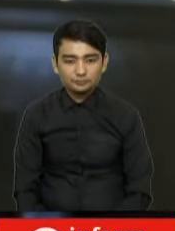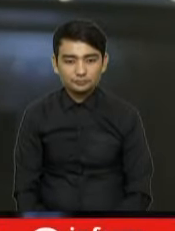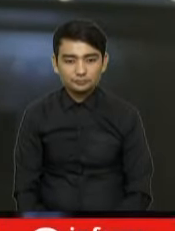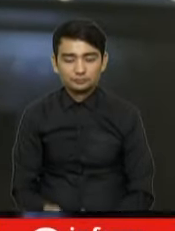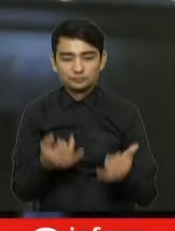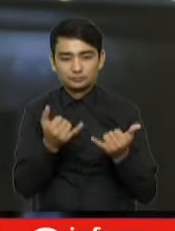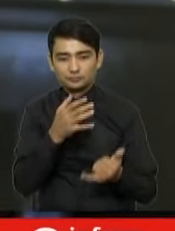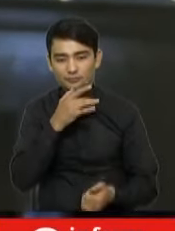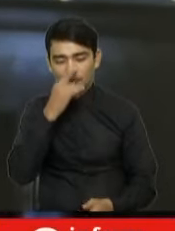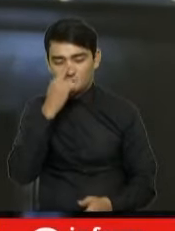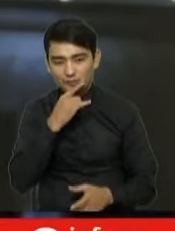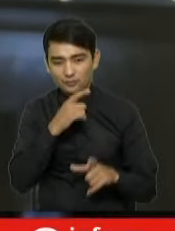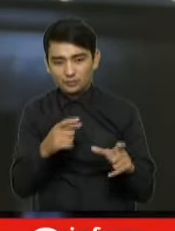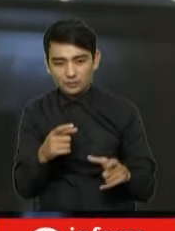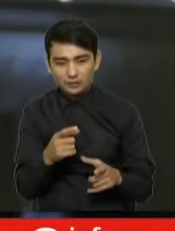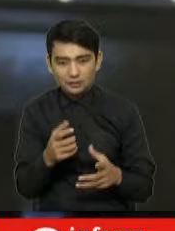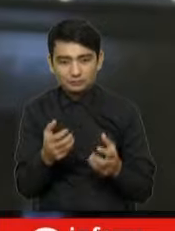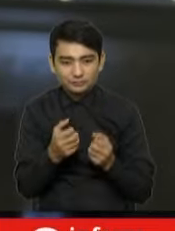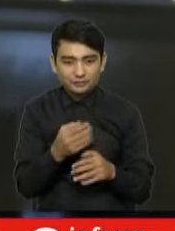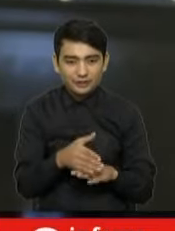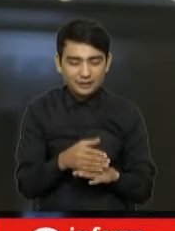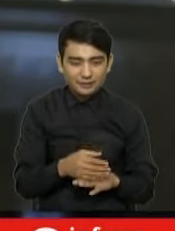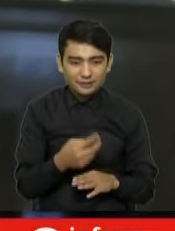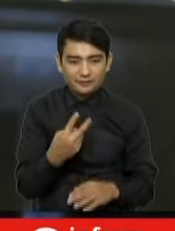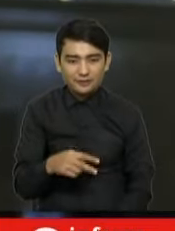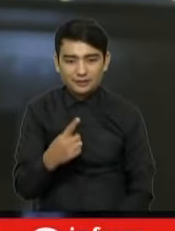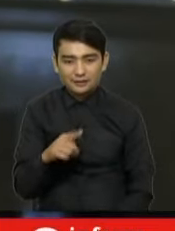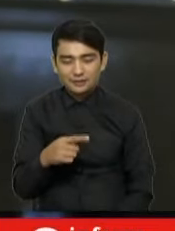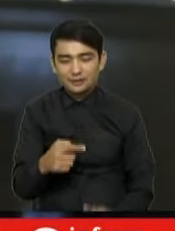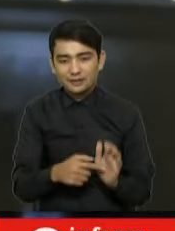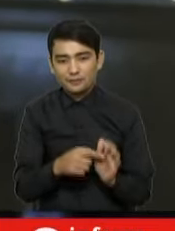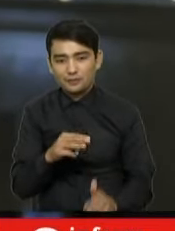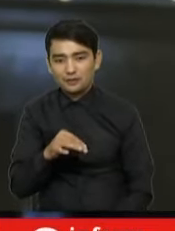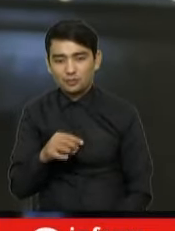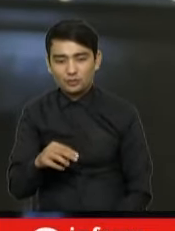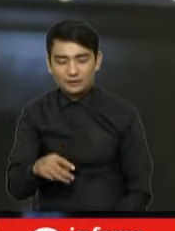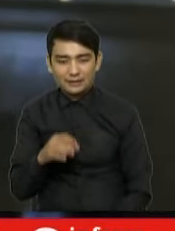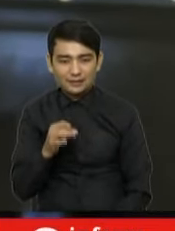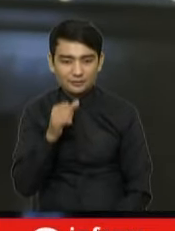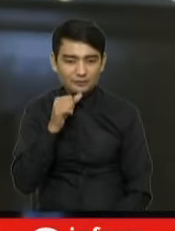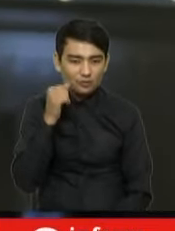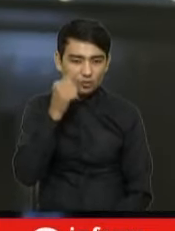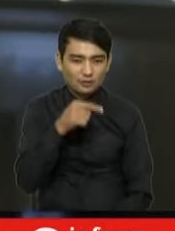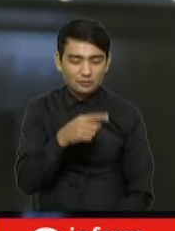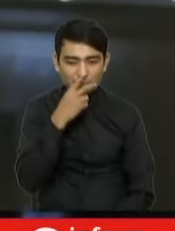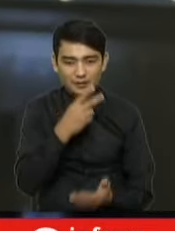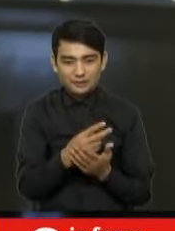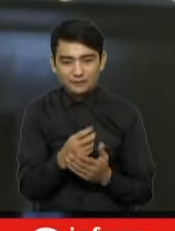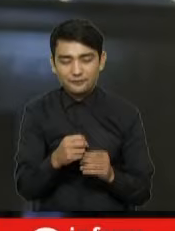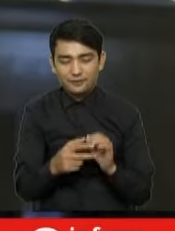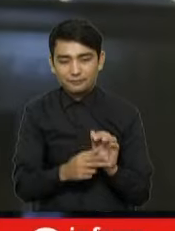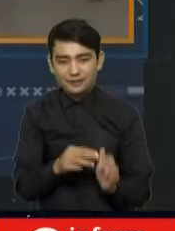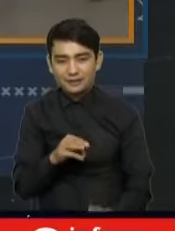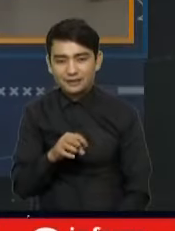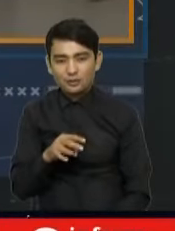Дәл қазір қазақстандықтар алған тұтынушылық несие көлемі 21,7 триллион теңгеге жеткен, ал өткен жылы бұл сома 18 триллион теңге